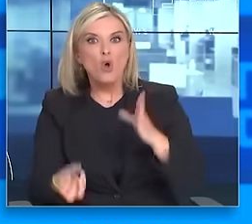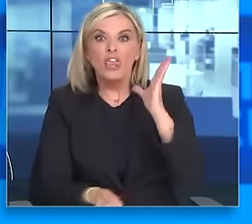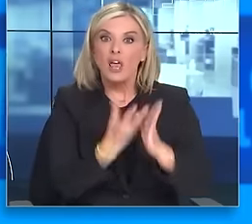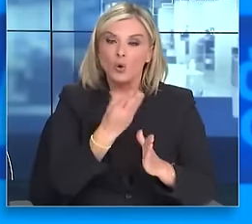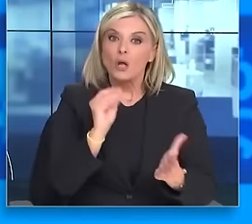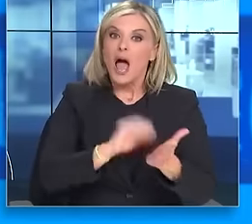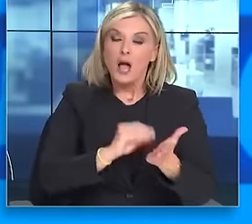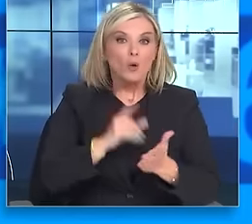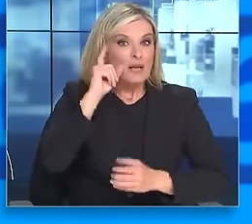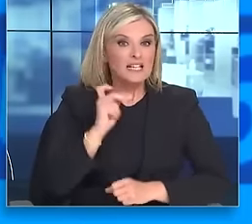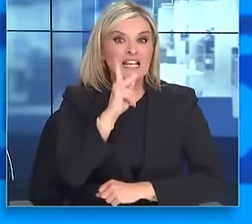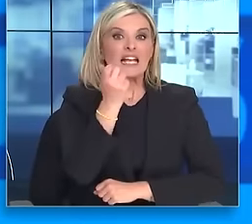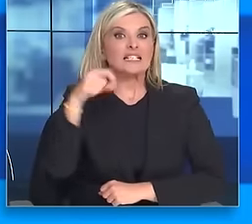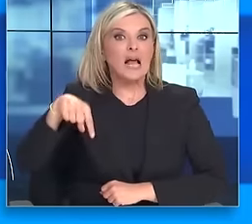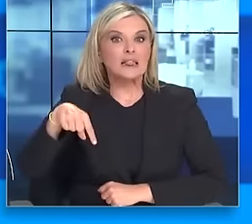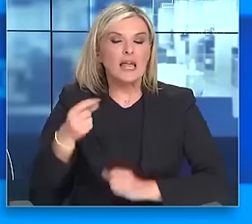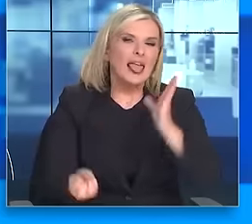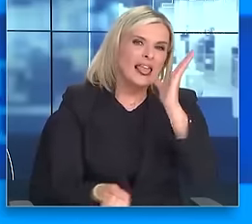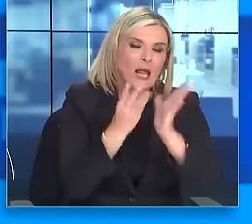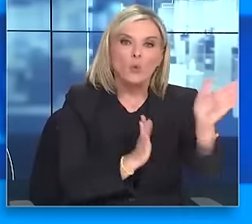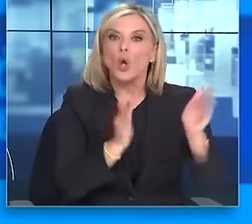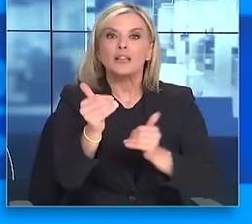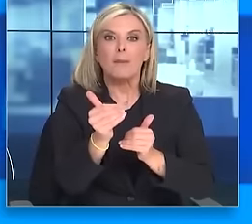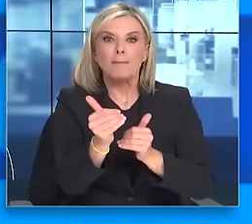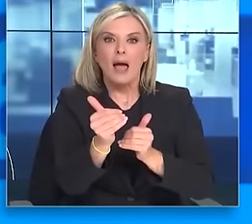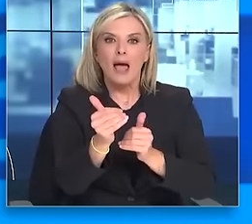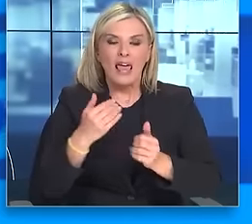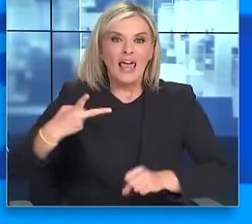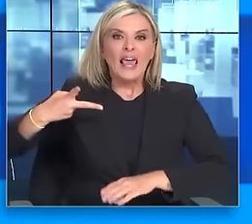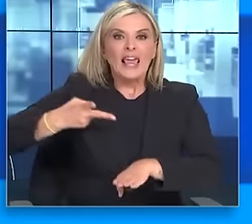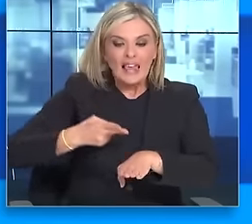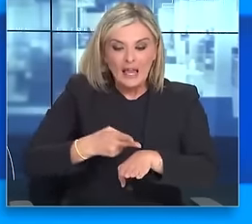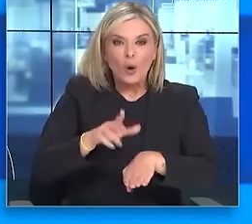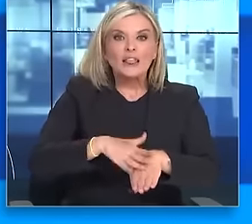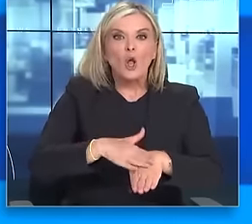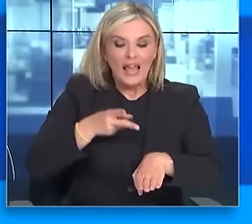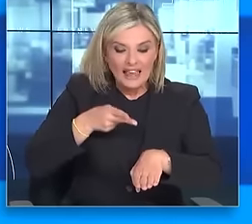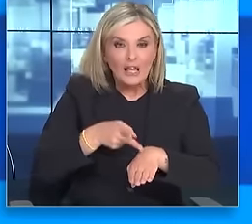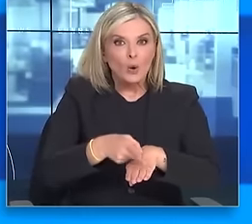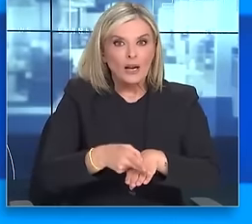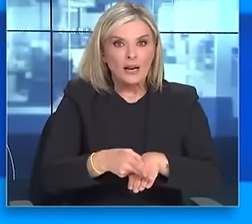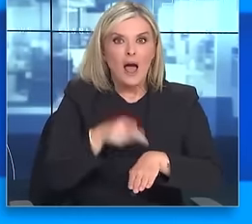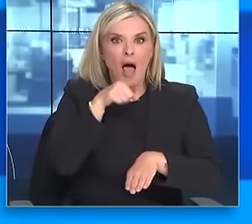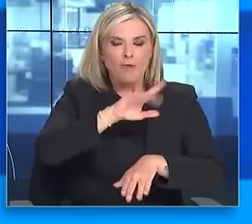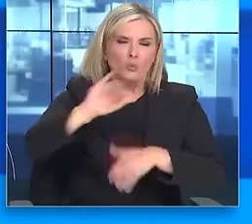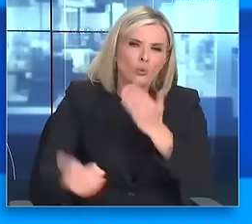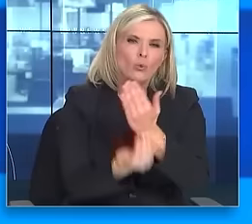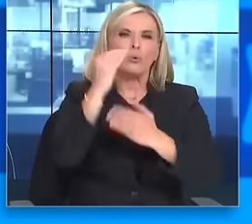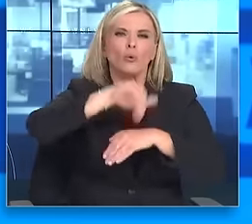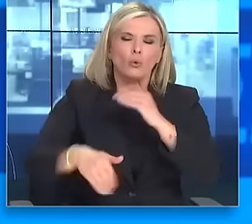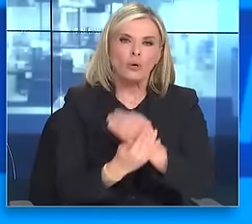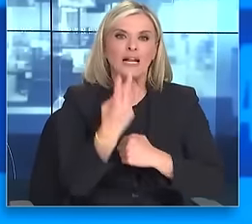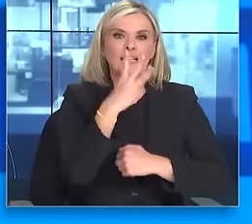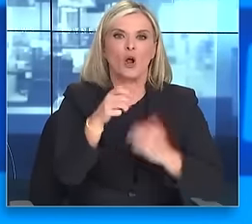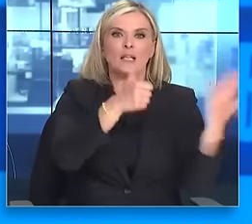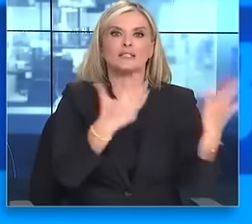χεριού. Η καλύτερη στη χώρα. Ίσως και από τις καλύτερες στην Ευρώπη. Δημόσιο νοσοκομείο, εφημερεύει 365 μέρες το χρόνο για